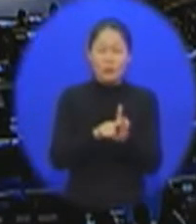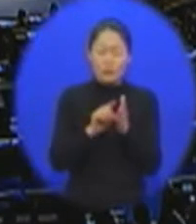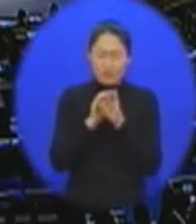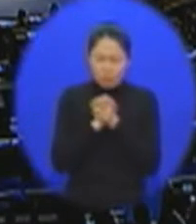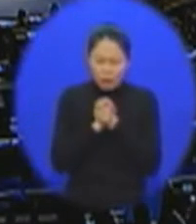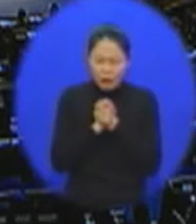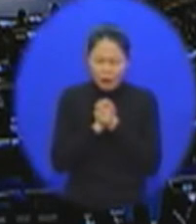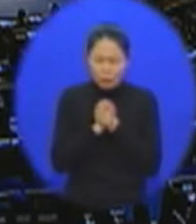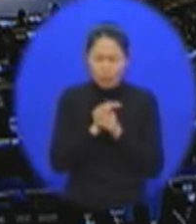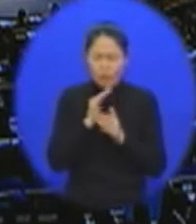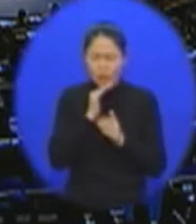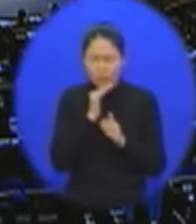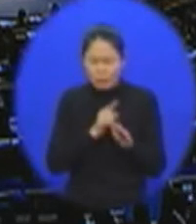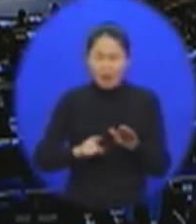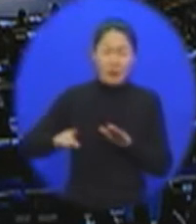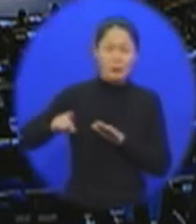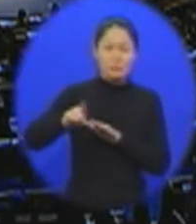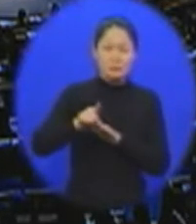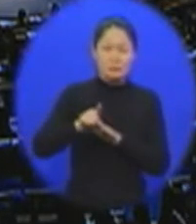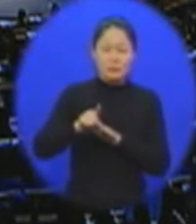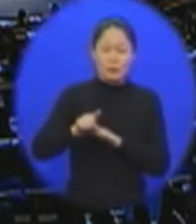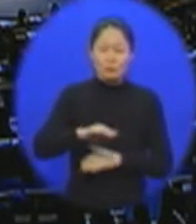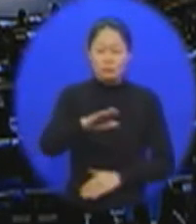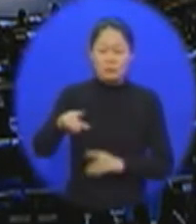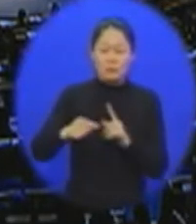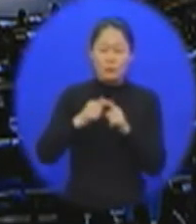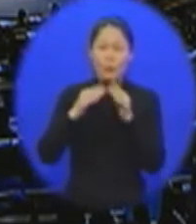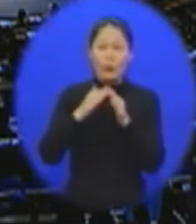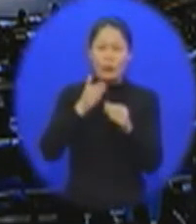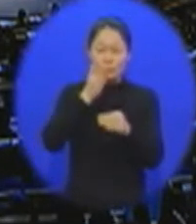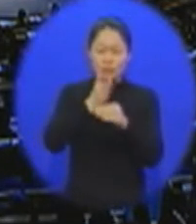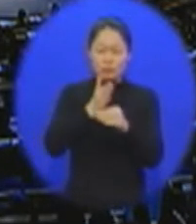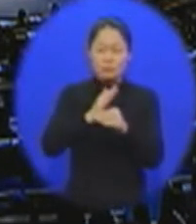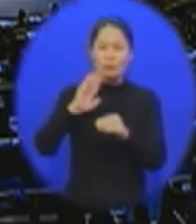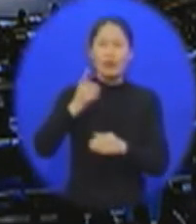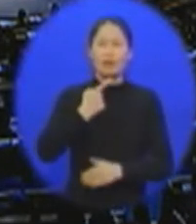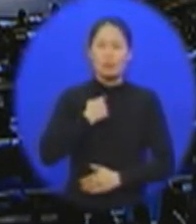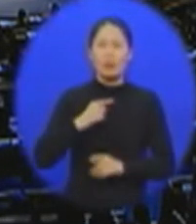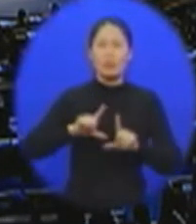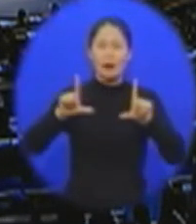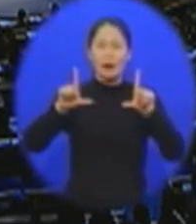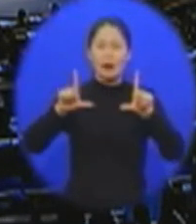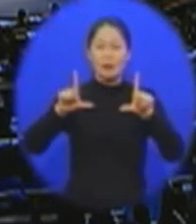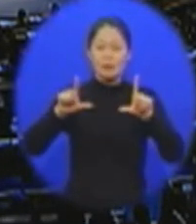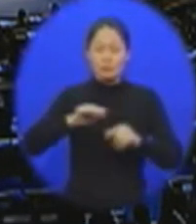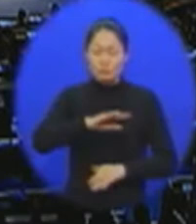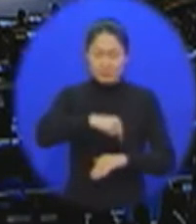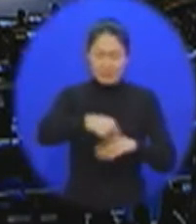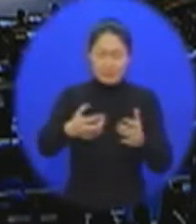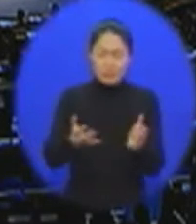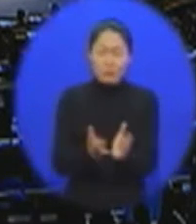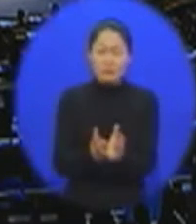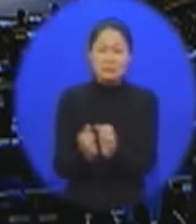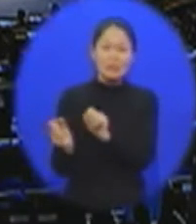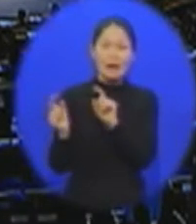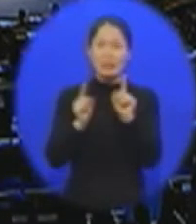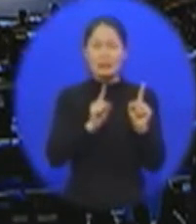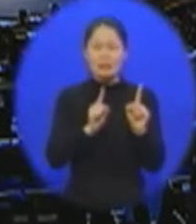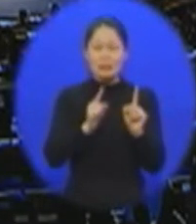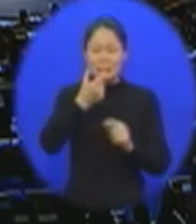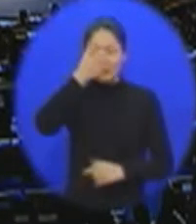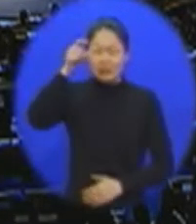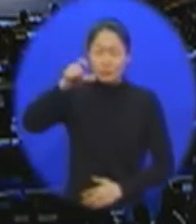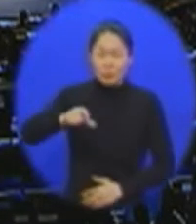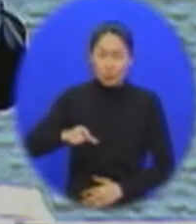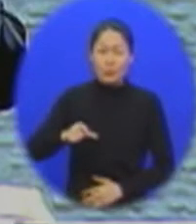분연히 일어나는 일에 우리 교회가 중심이 되었던 날입니다 위쪽 살리는 기독교